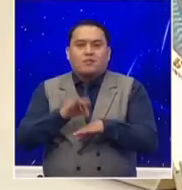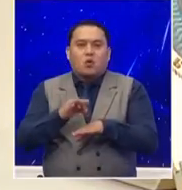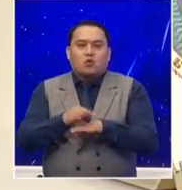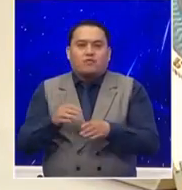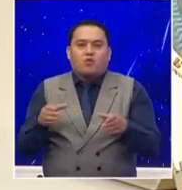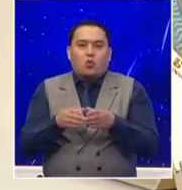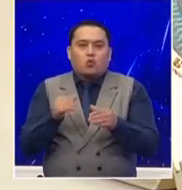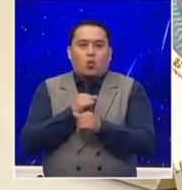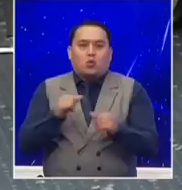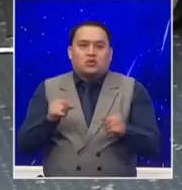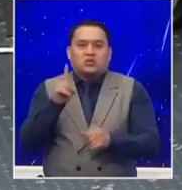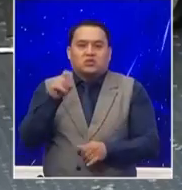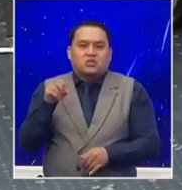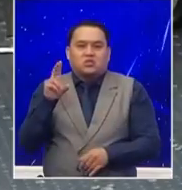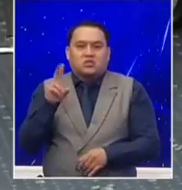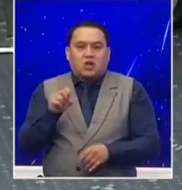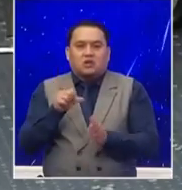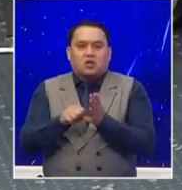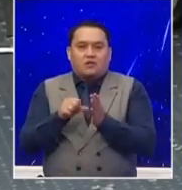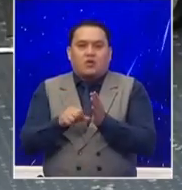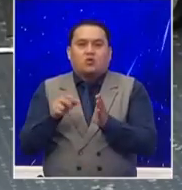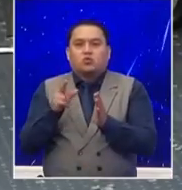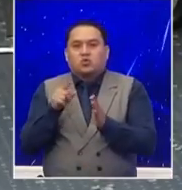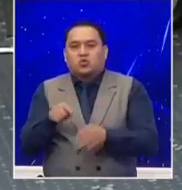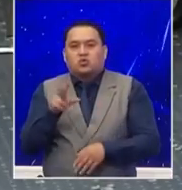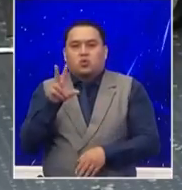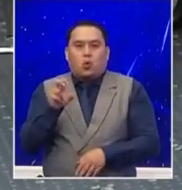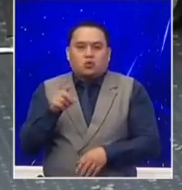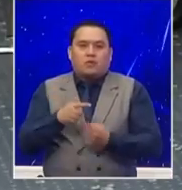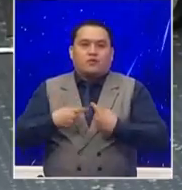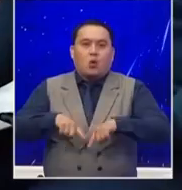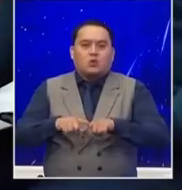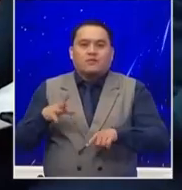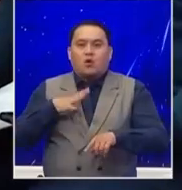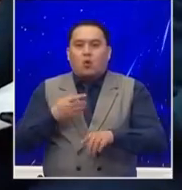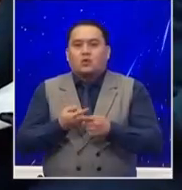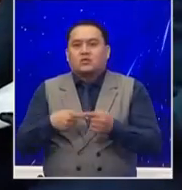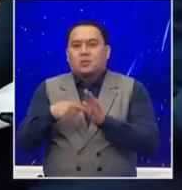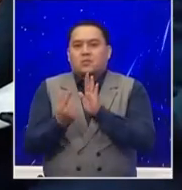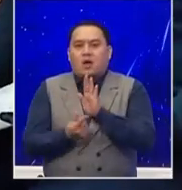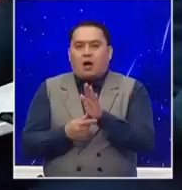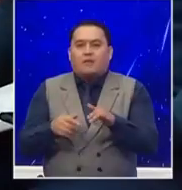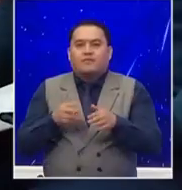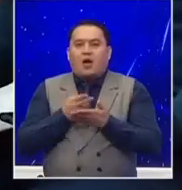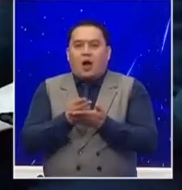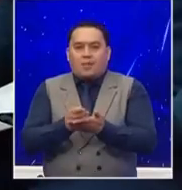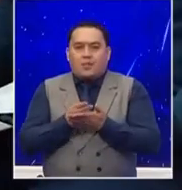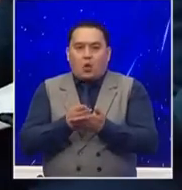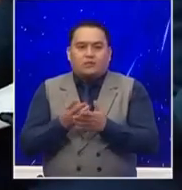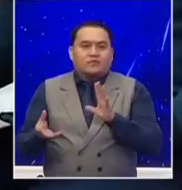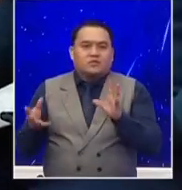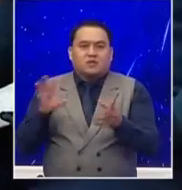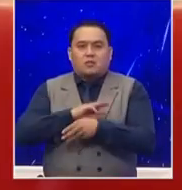фонда увеличено с 1138 до 1300. В медорганизациях функционируют 17 компьютерных томографов. В